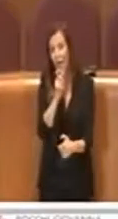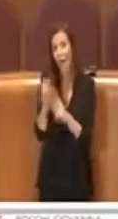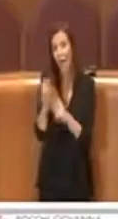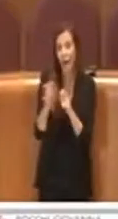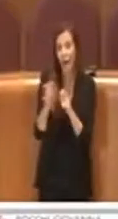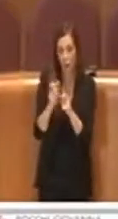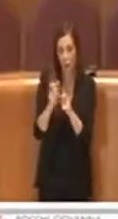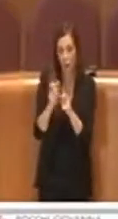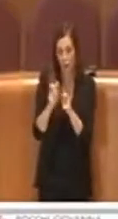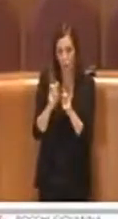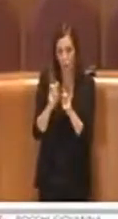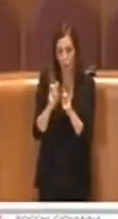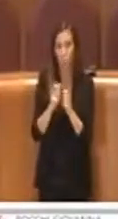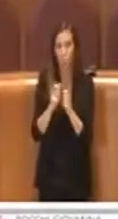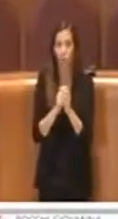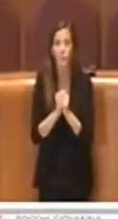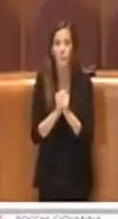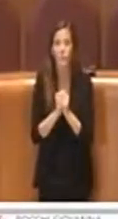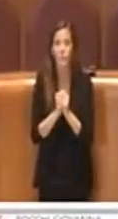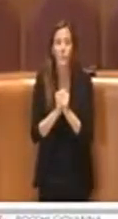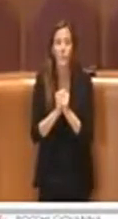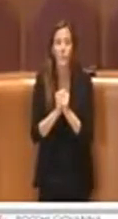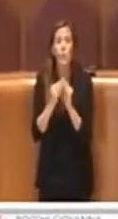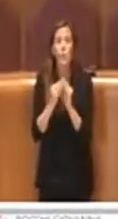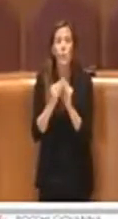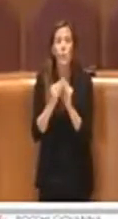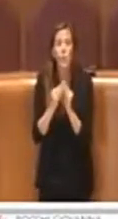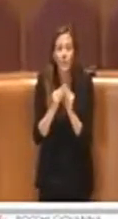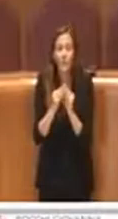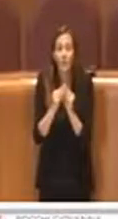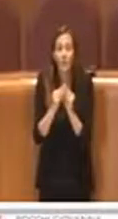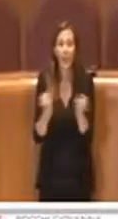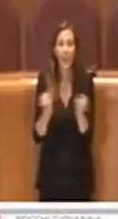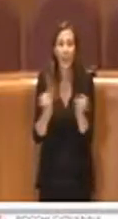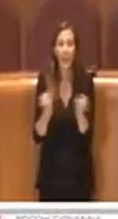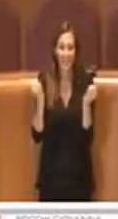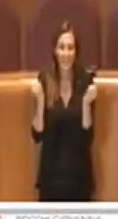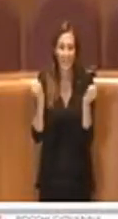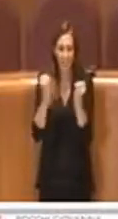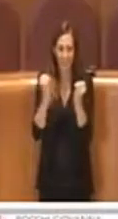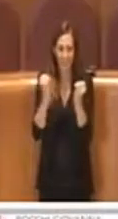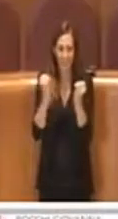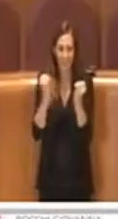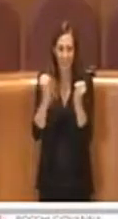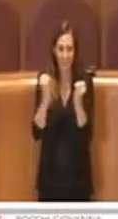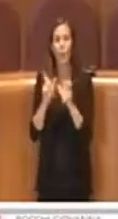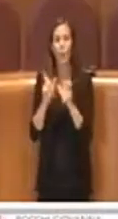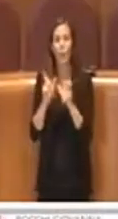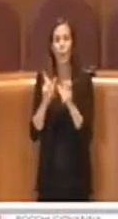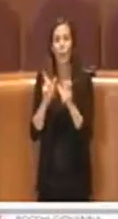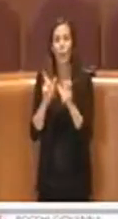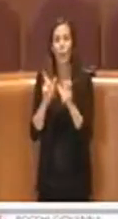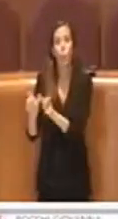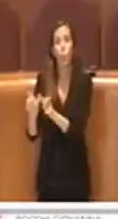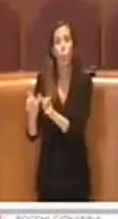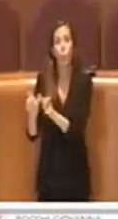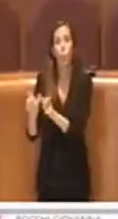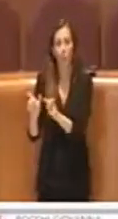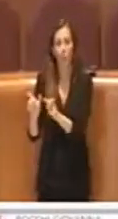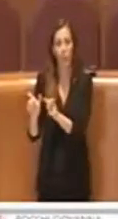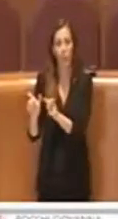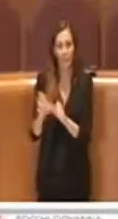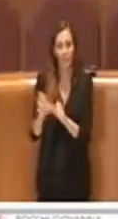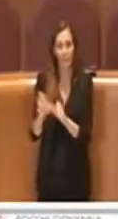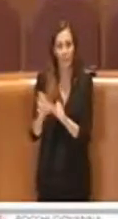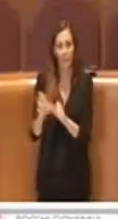chiarire che cosa è previsto come allestimento di questo tipo di attività un'attività circoscritta e ridotta rispetto